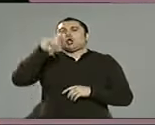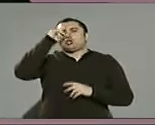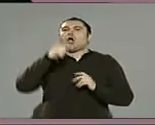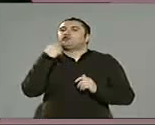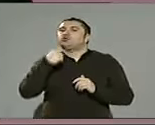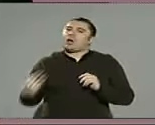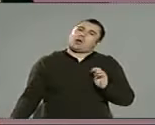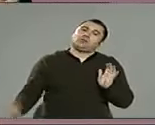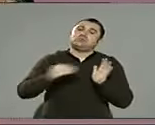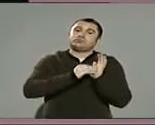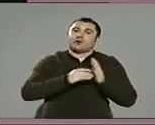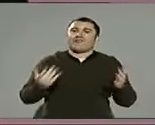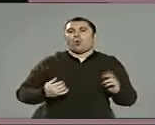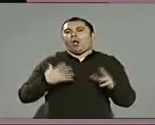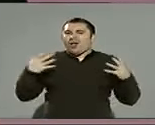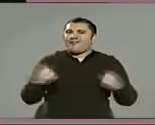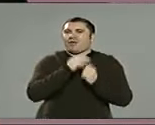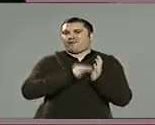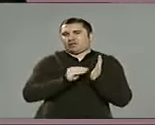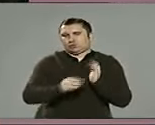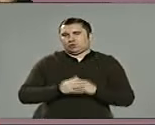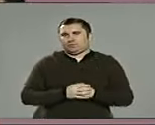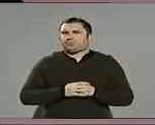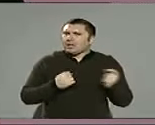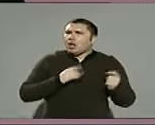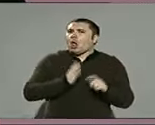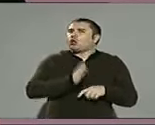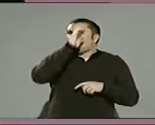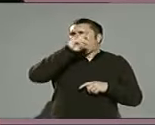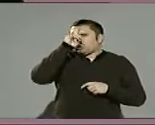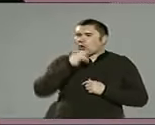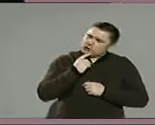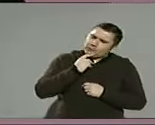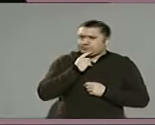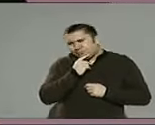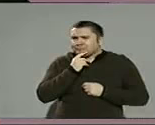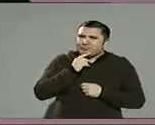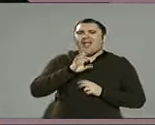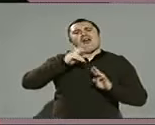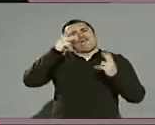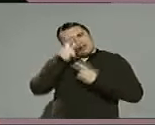Verfassung. Ich habe als Norddeutscher ein gewisses Verständnis für seine Forderung.